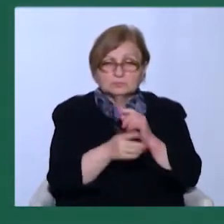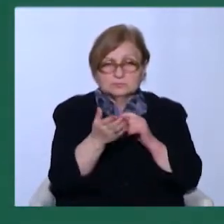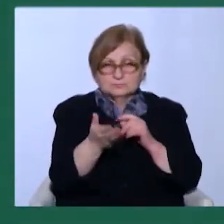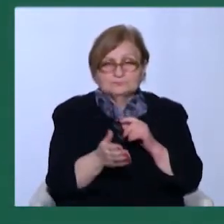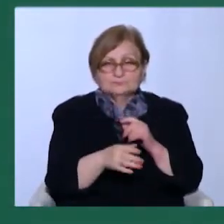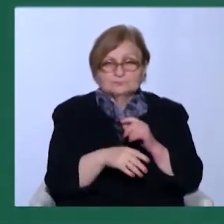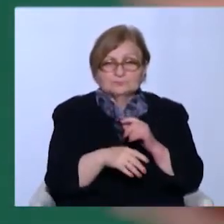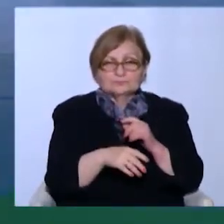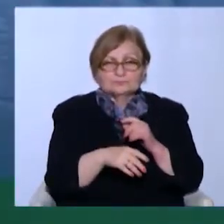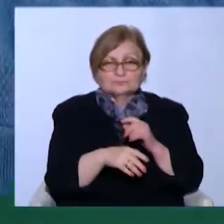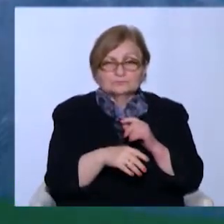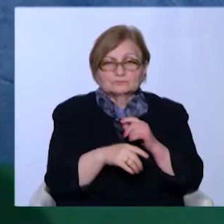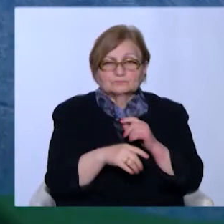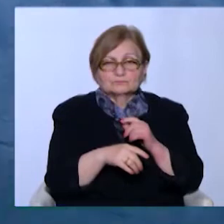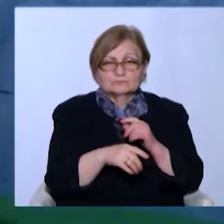არის